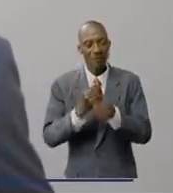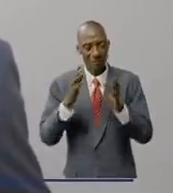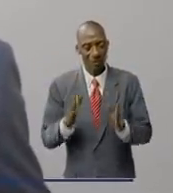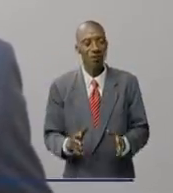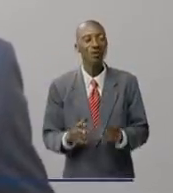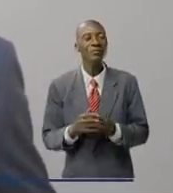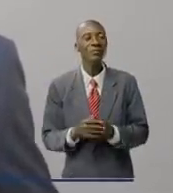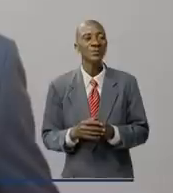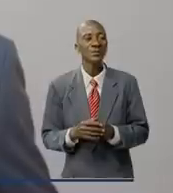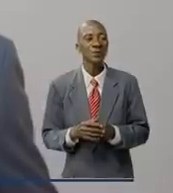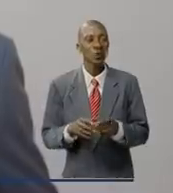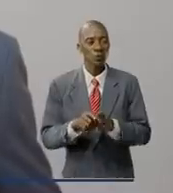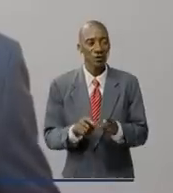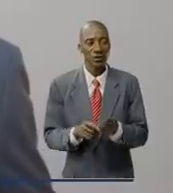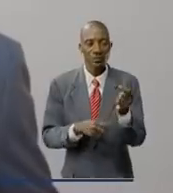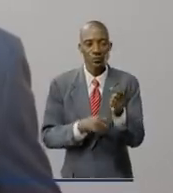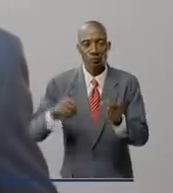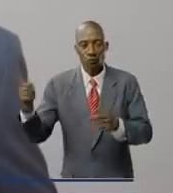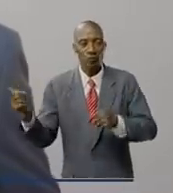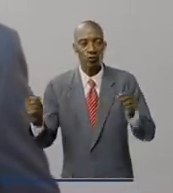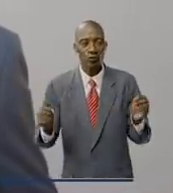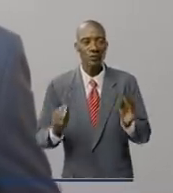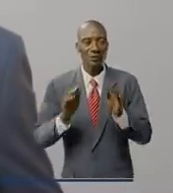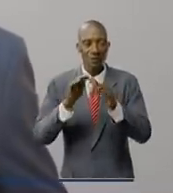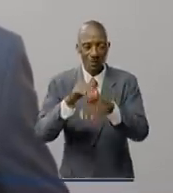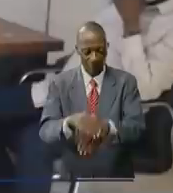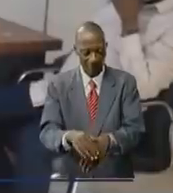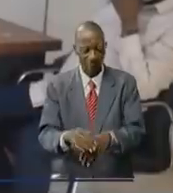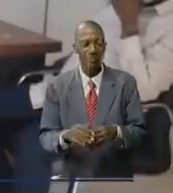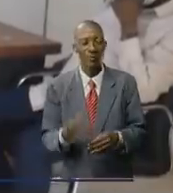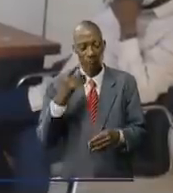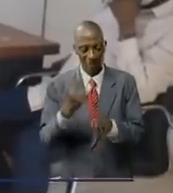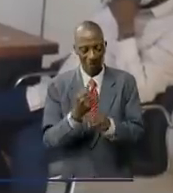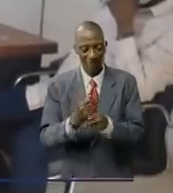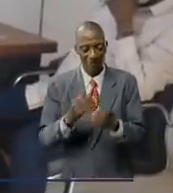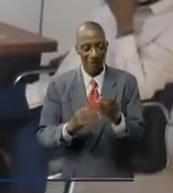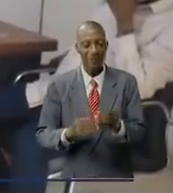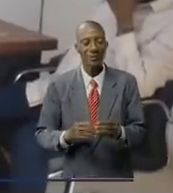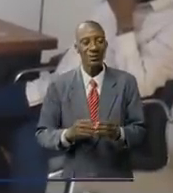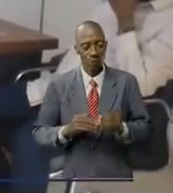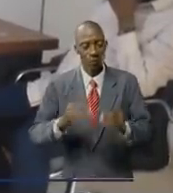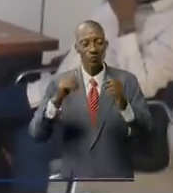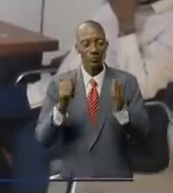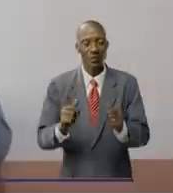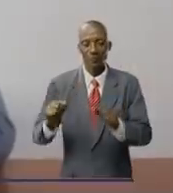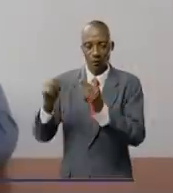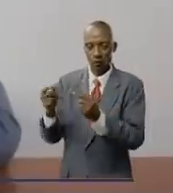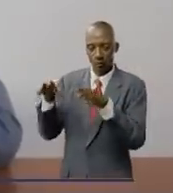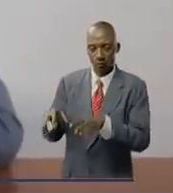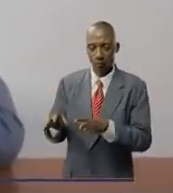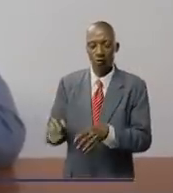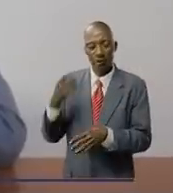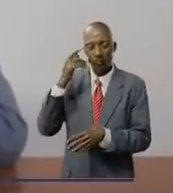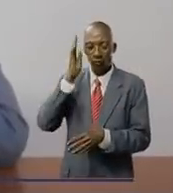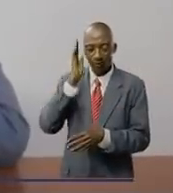nous puissions participer à l'apaisement du climat des affaires. Par ailleurs, l'Observatoire congolais pour la bonne